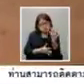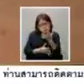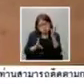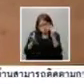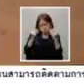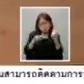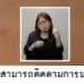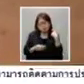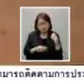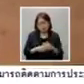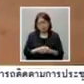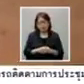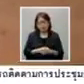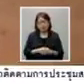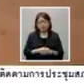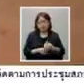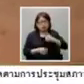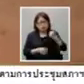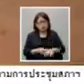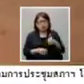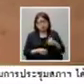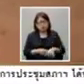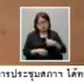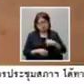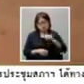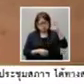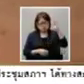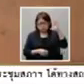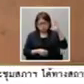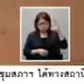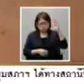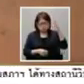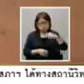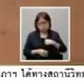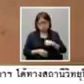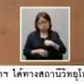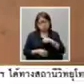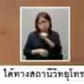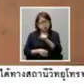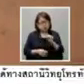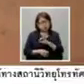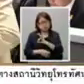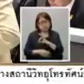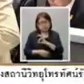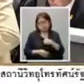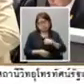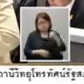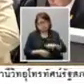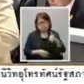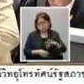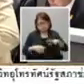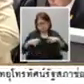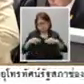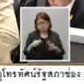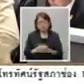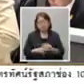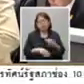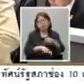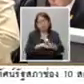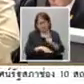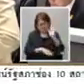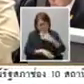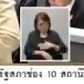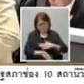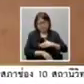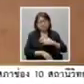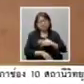ครับท่านชวนได้ ก็คือผมไม่ยอมครับผมในฐานะสมาชิก เอาเป็นว่าประธานวินิจฉัยว่าผมไ